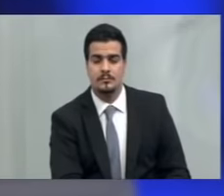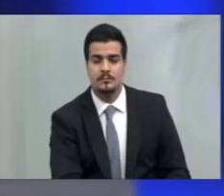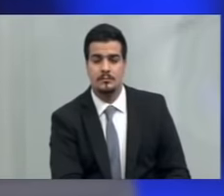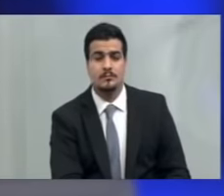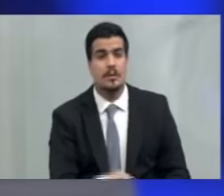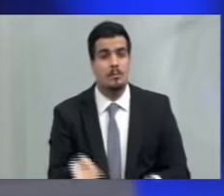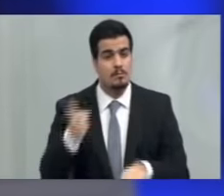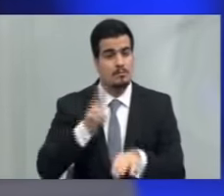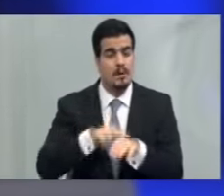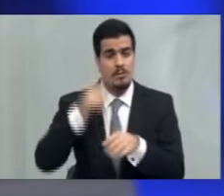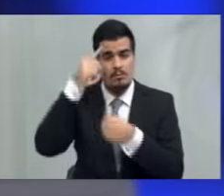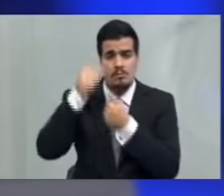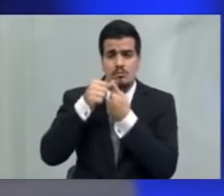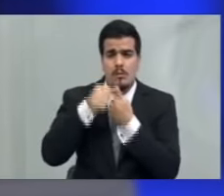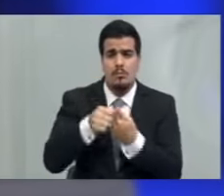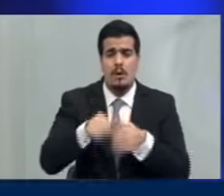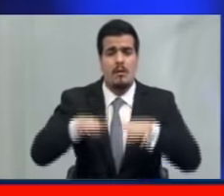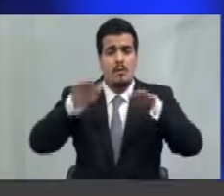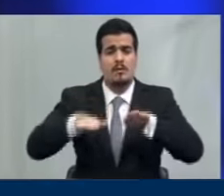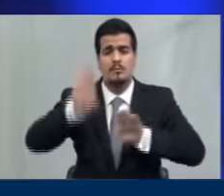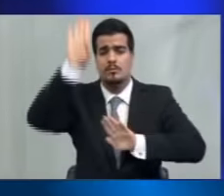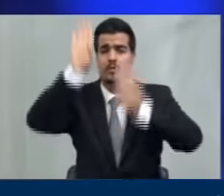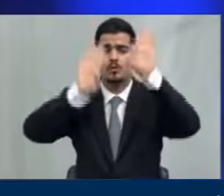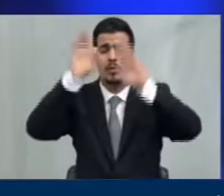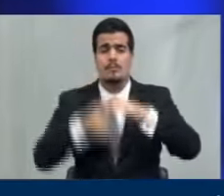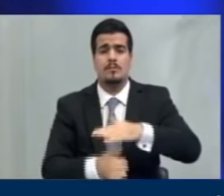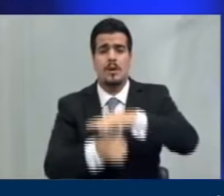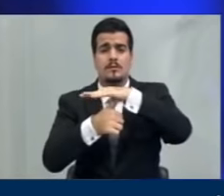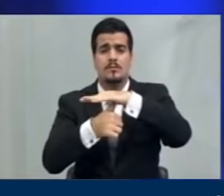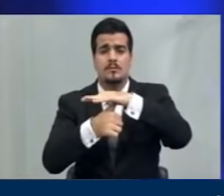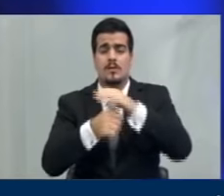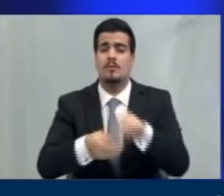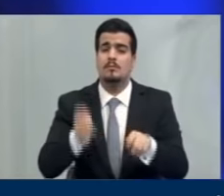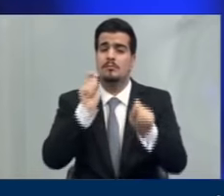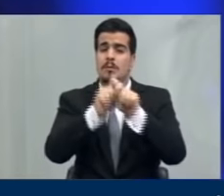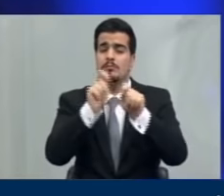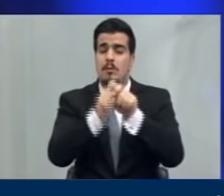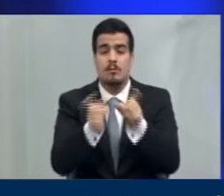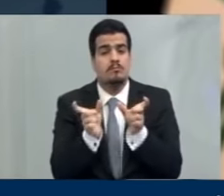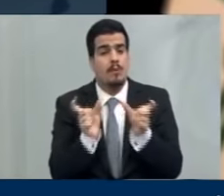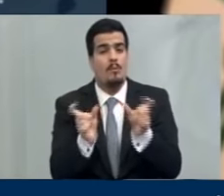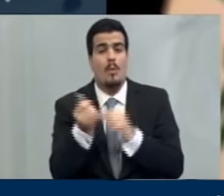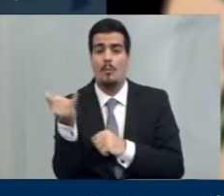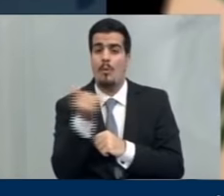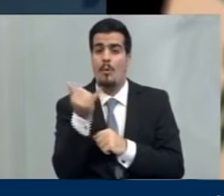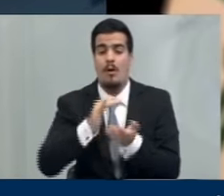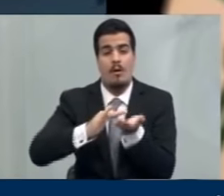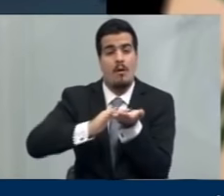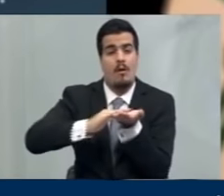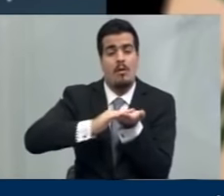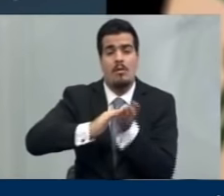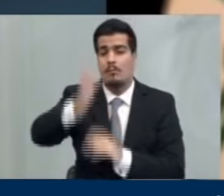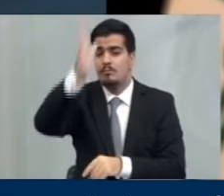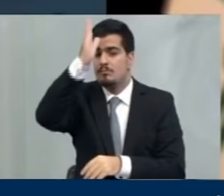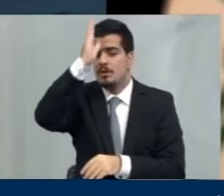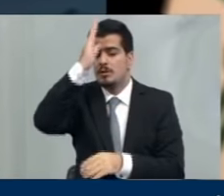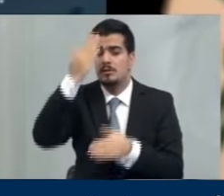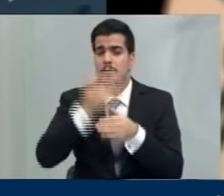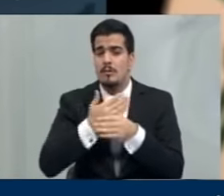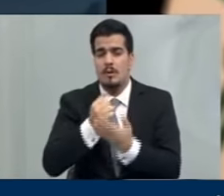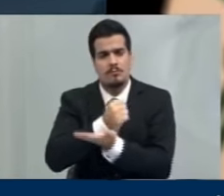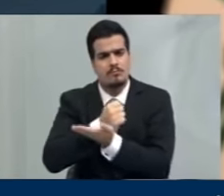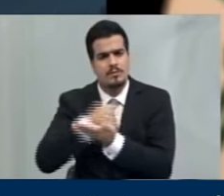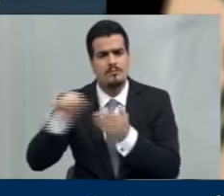كما استذكر رئيس مجلس النواب محمد الحلبوسي عمليات استعادة السيطرة على الأراضي العراقية من عناصر